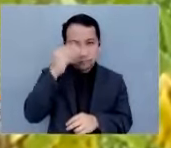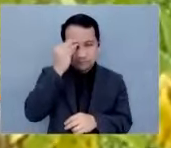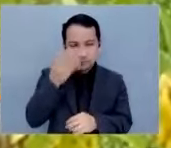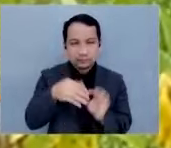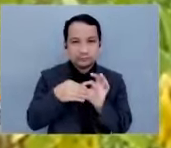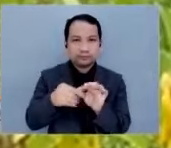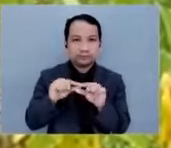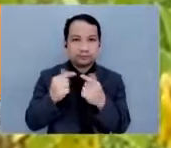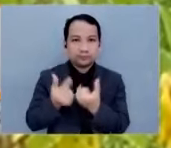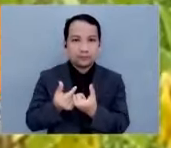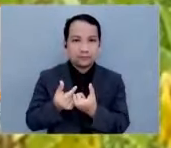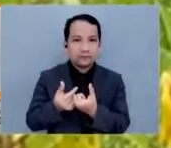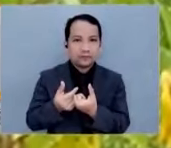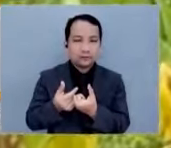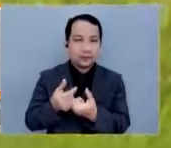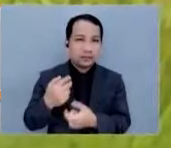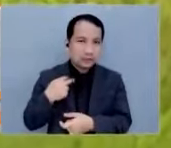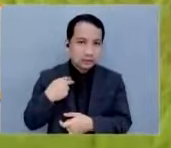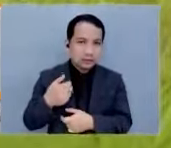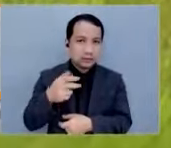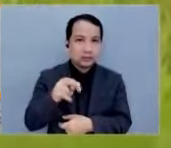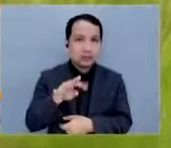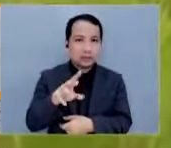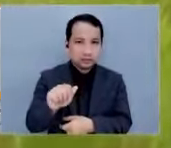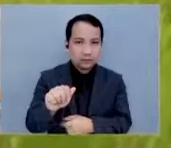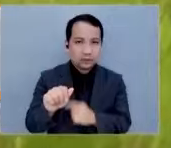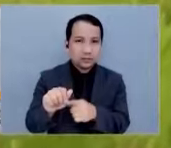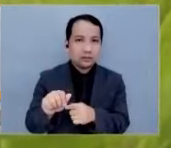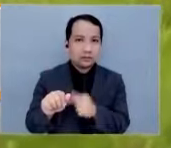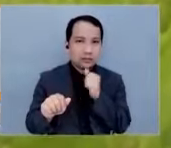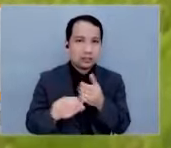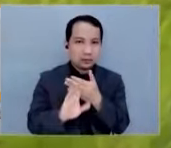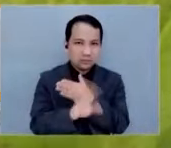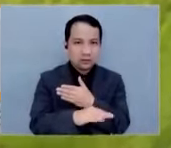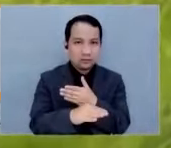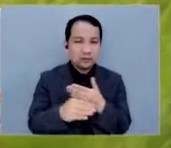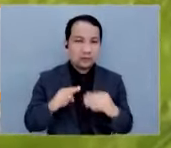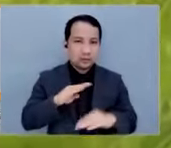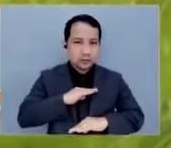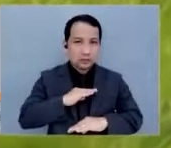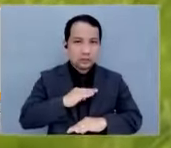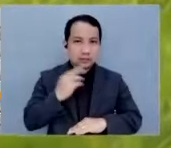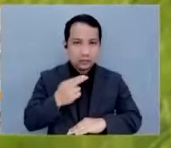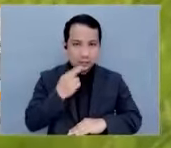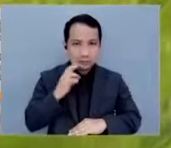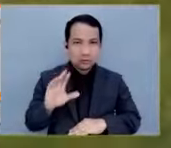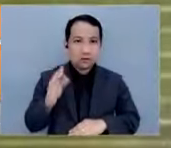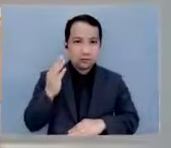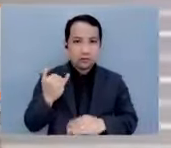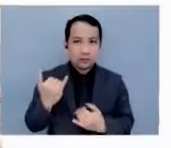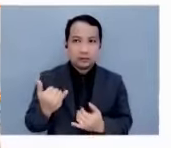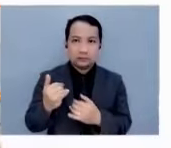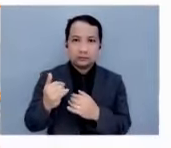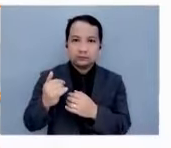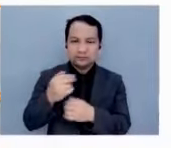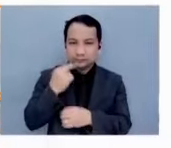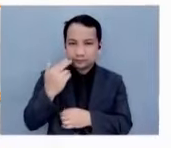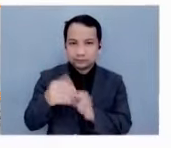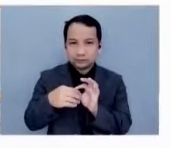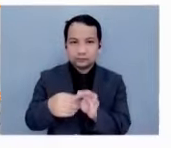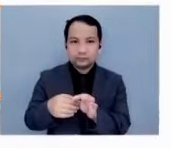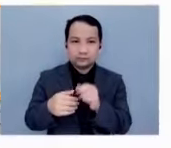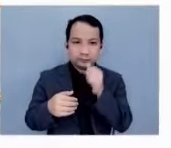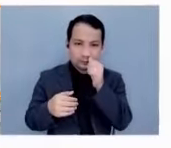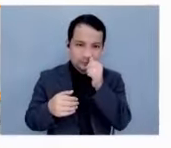na maantalang operasyon ng NFA at di makabili ng sapat na reserbang bigas lalo ngayong anihan. Kung walang stocks